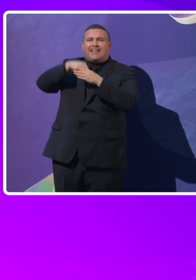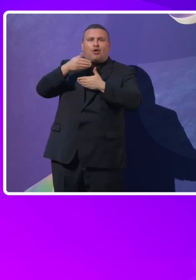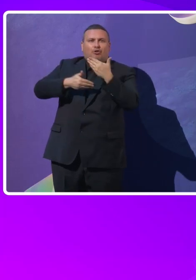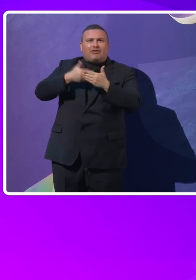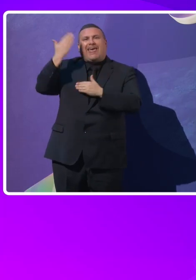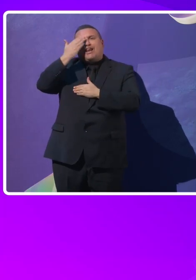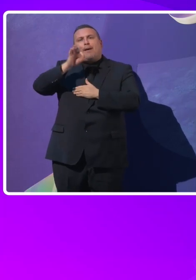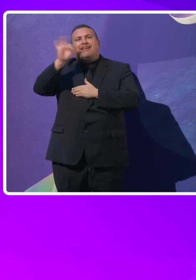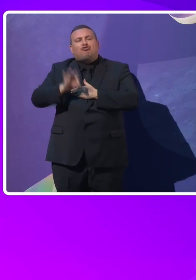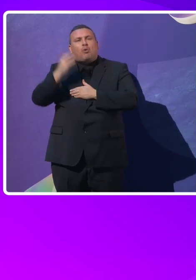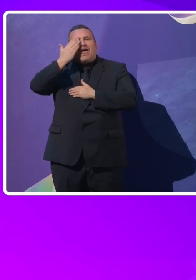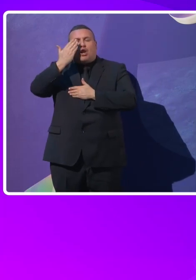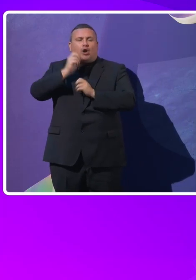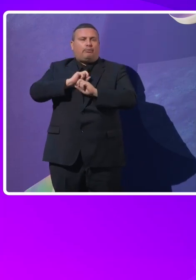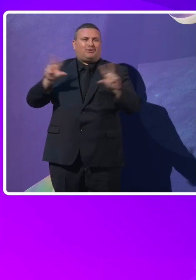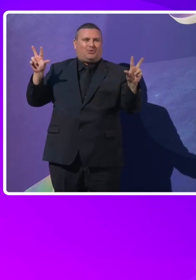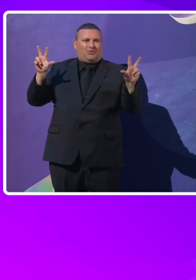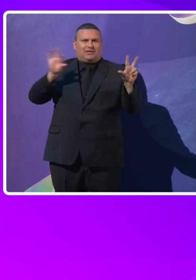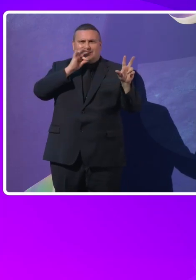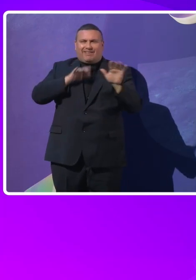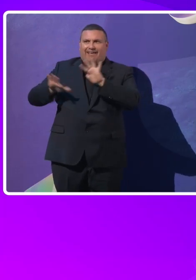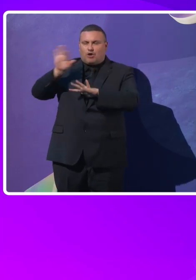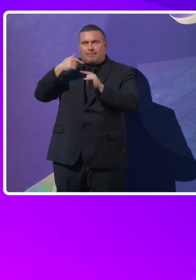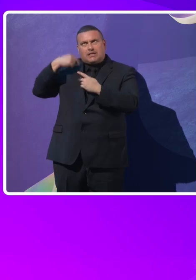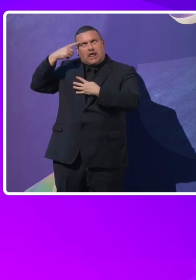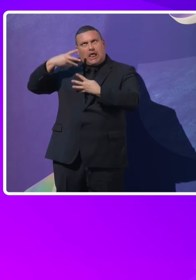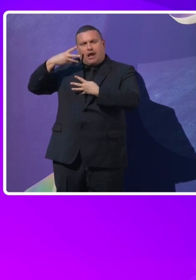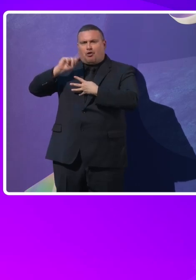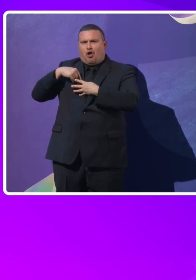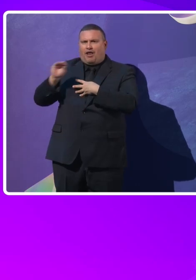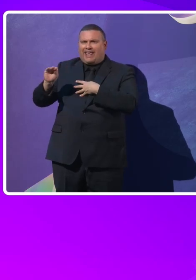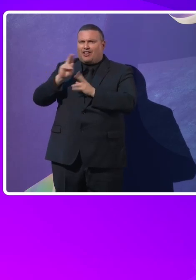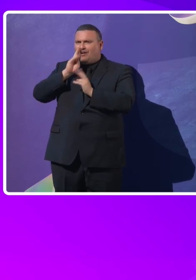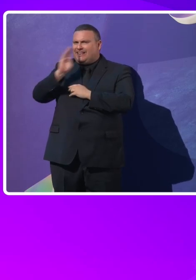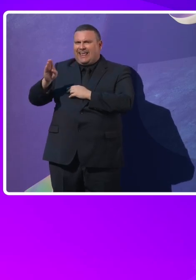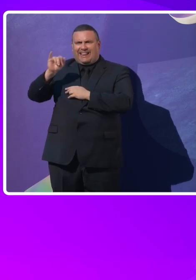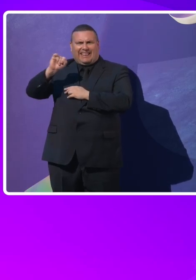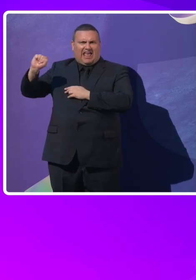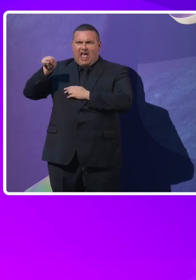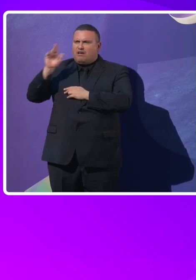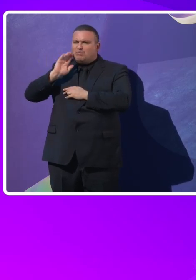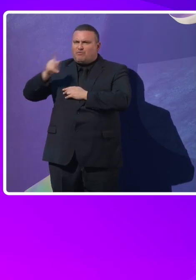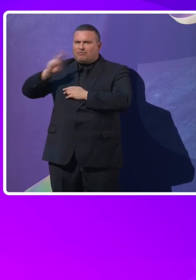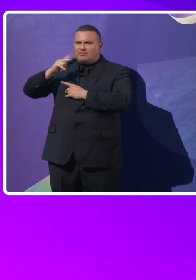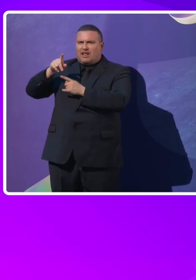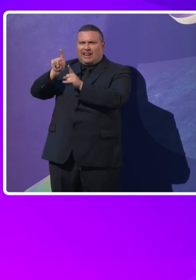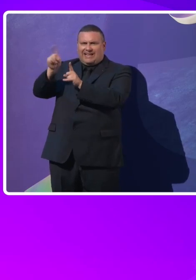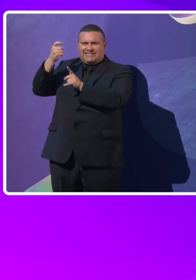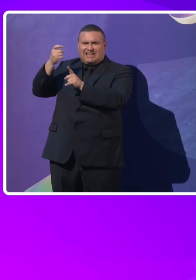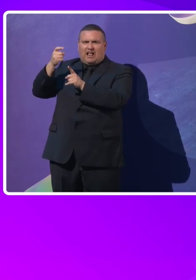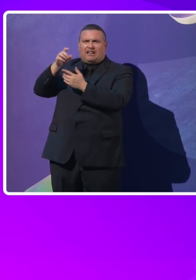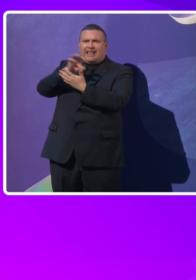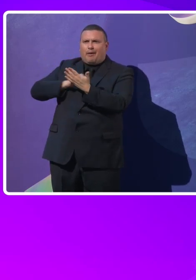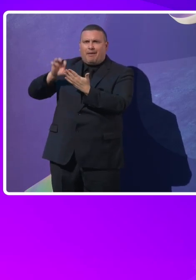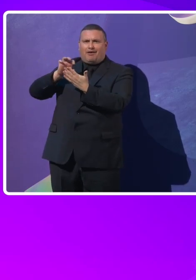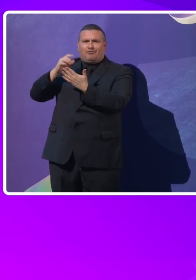c'è più bisogno di compilare delle informazioni possiamo chiedere a questi modelli di estrarli e li possono estrarre dai documenti testuali dalle immagini